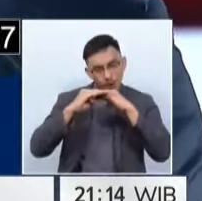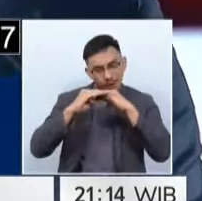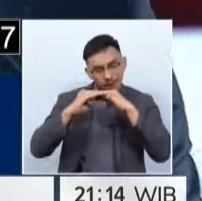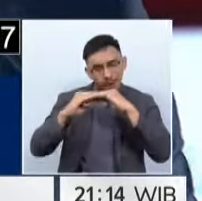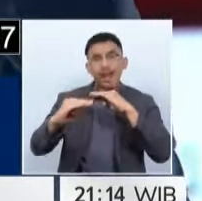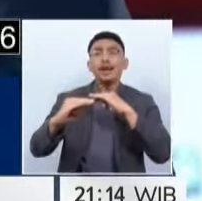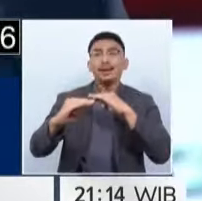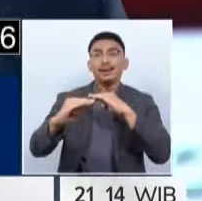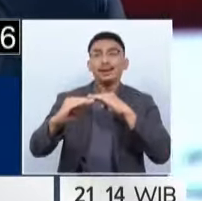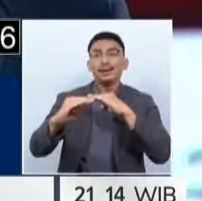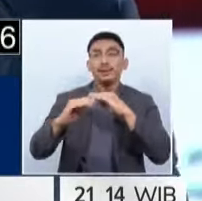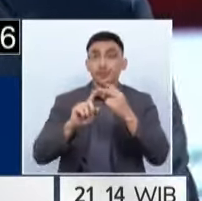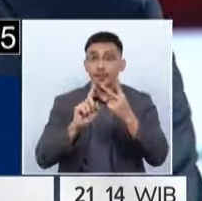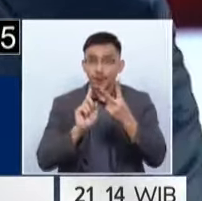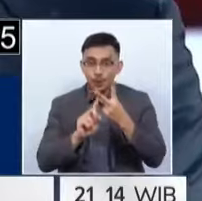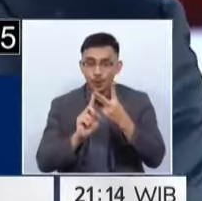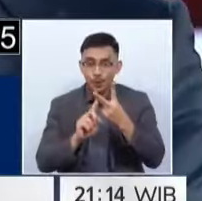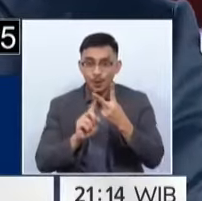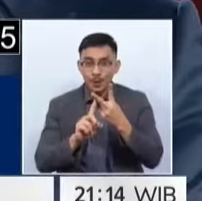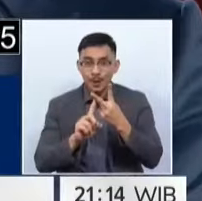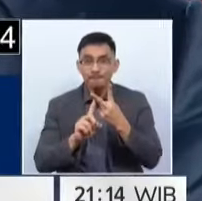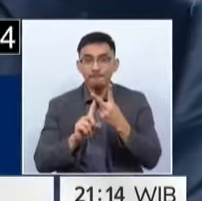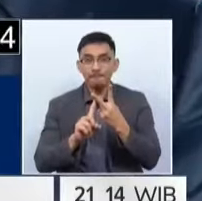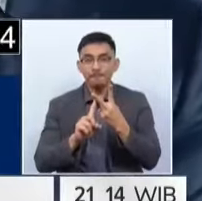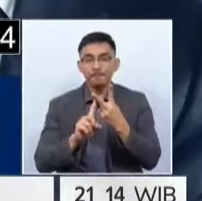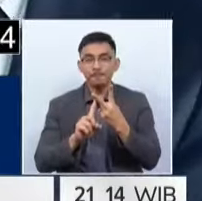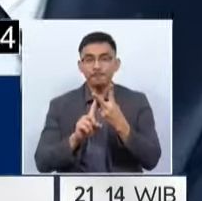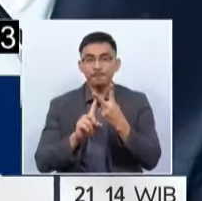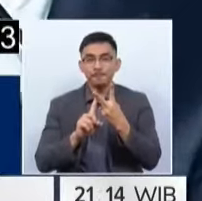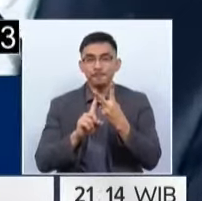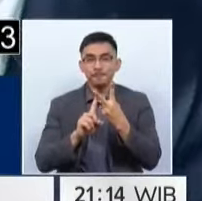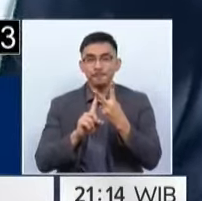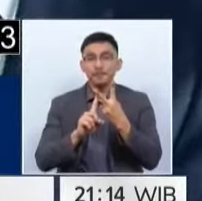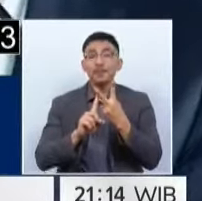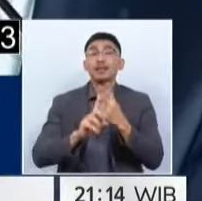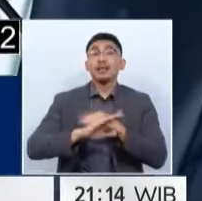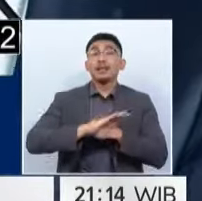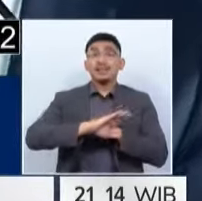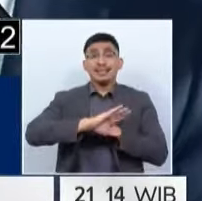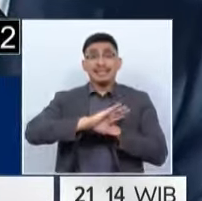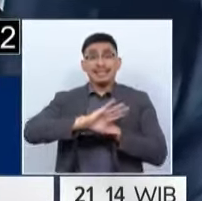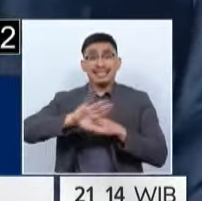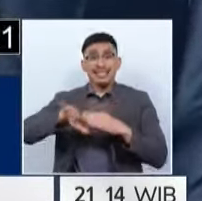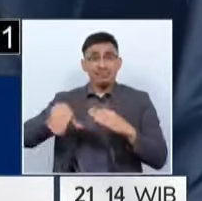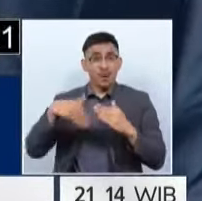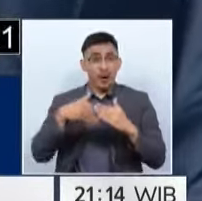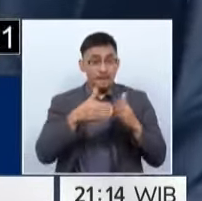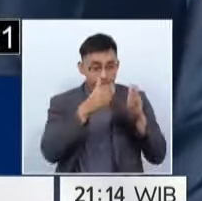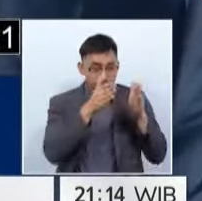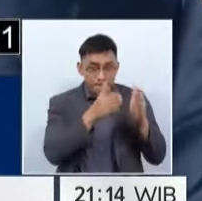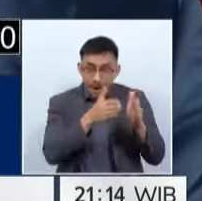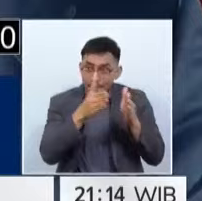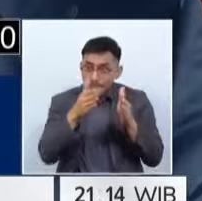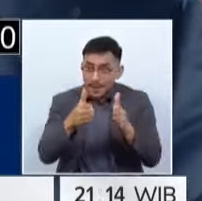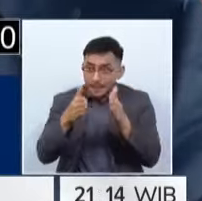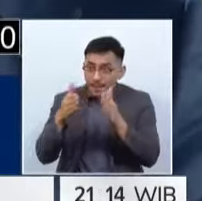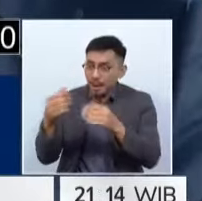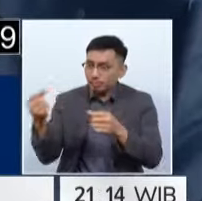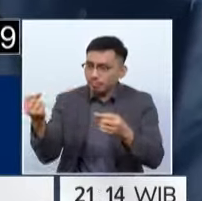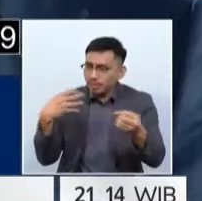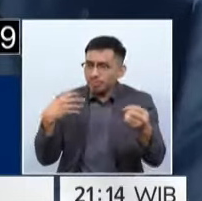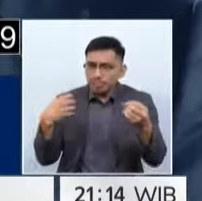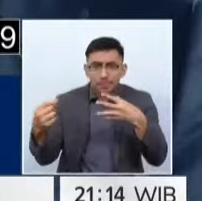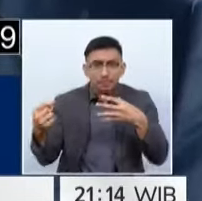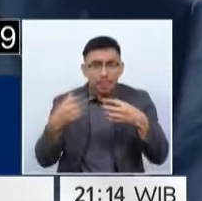kedua kita mesti mendengarkan betul-betul dari seluruh matra maka seluruh proses perencanaannya harus